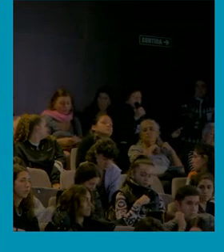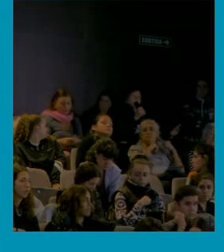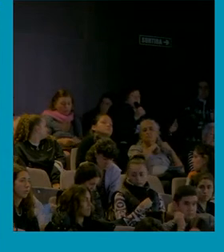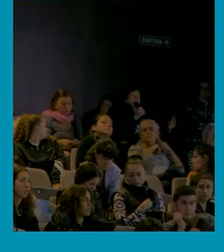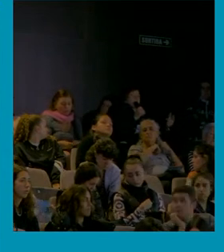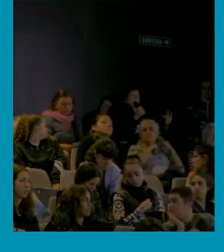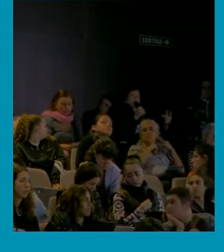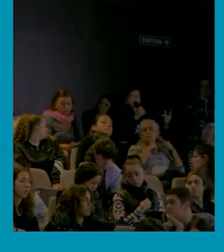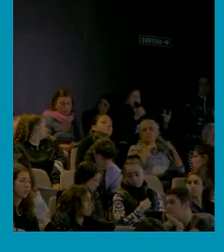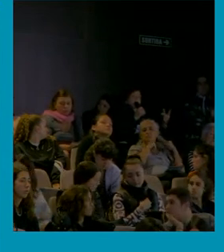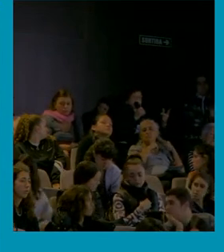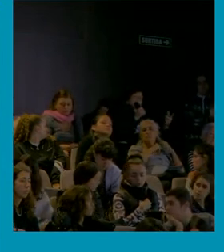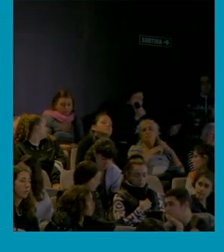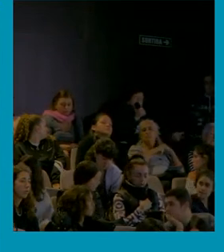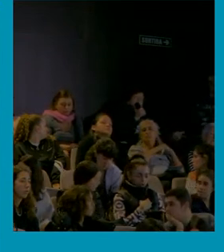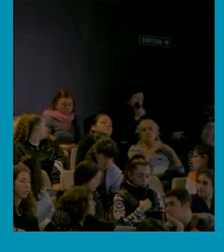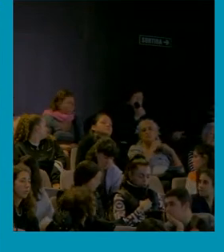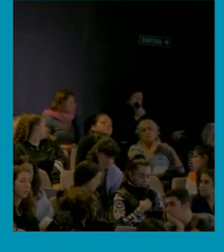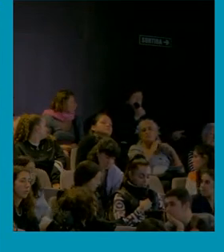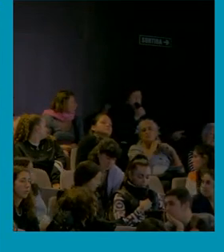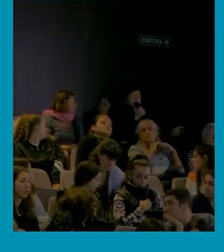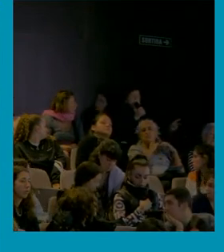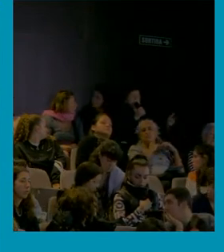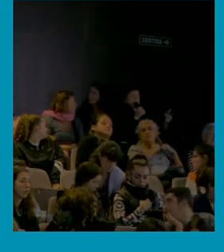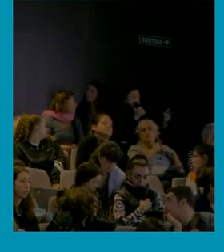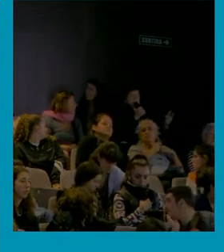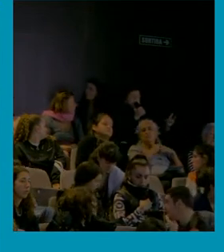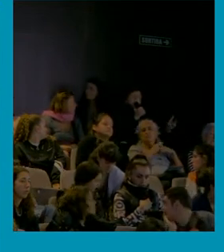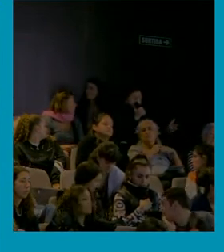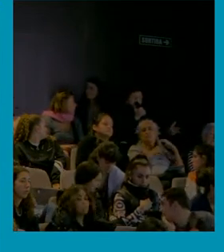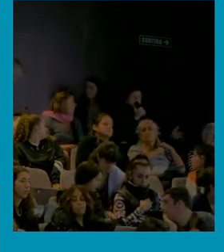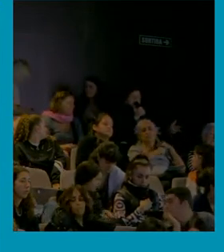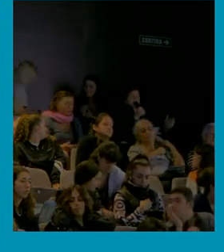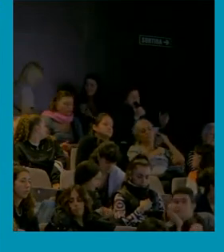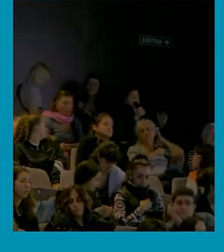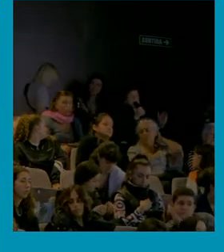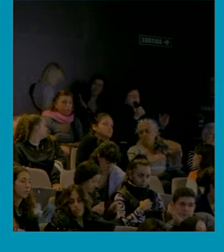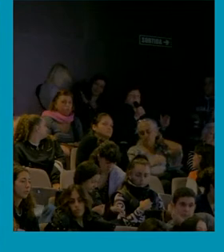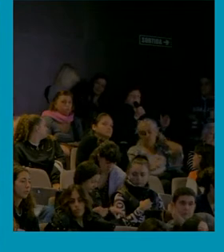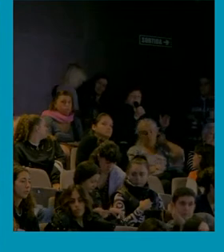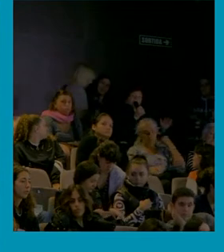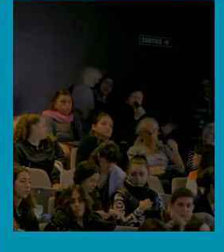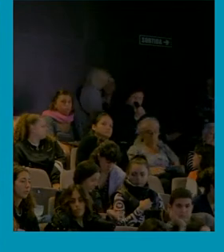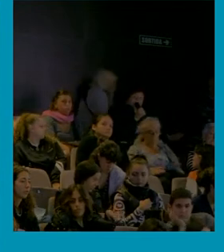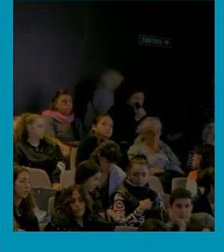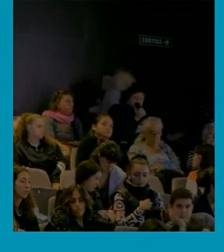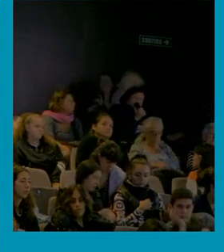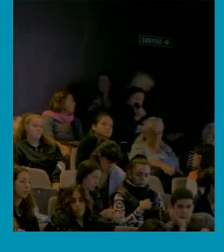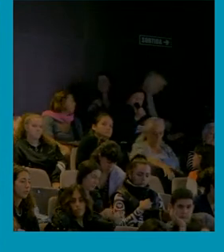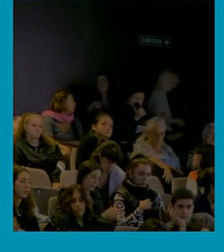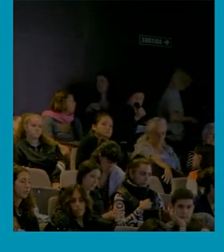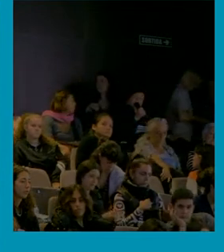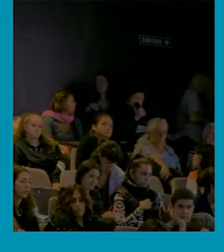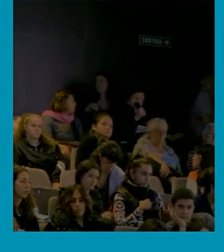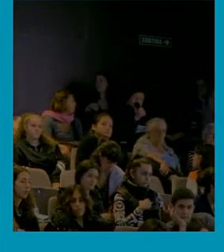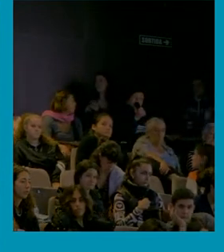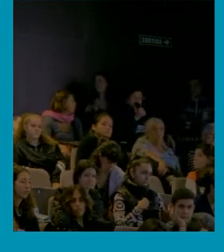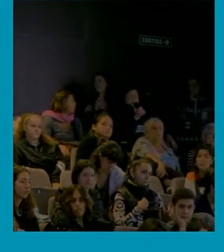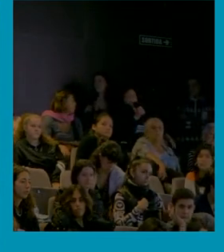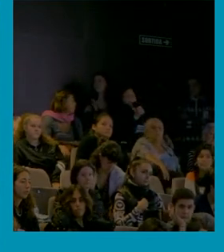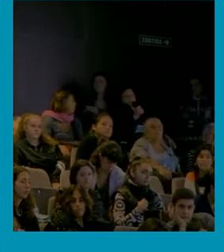transgènere de diferents ènies migratòries persones amb discapacitat